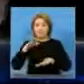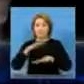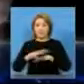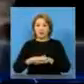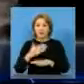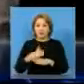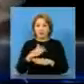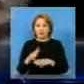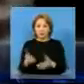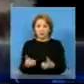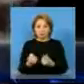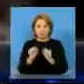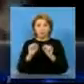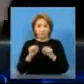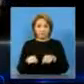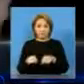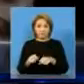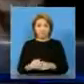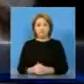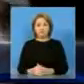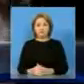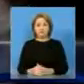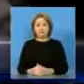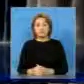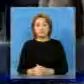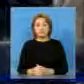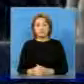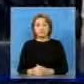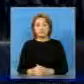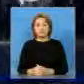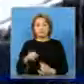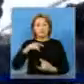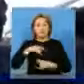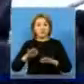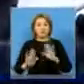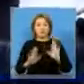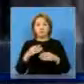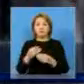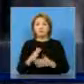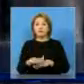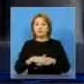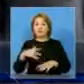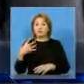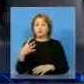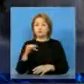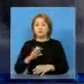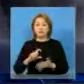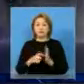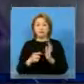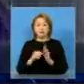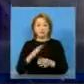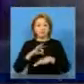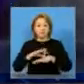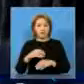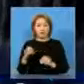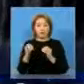арқылы алғашқы жарнасыз, пайызсыз несиеге де алуға болады. Тондар жәрменкесі Алтай сауда үйінің 4-ші қабатында өтуде. Мамандар